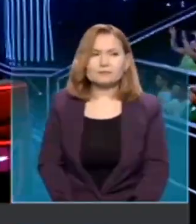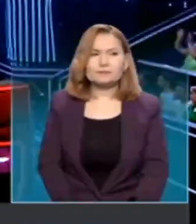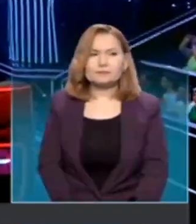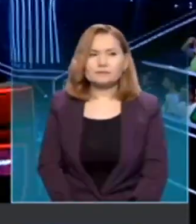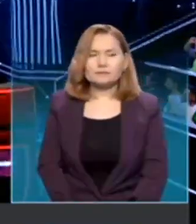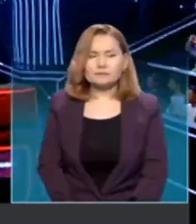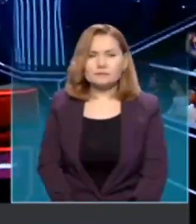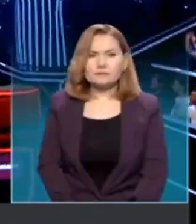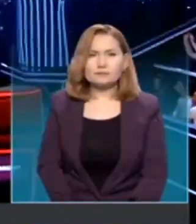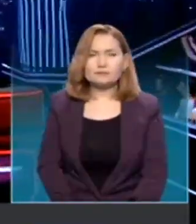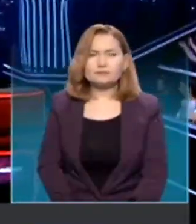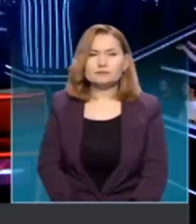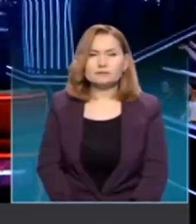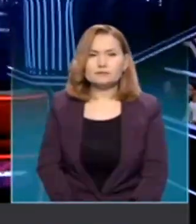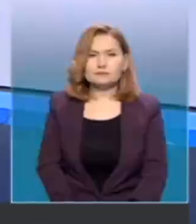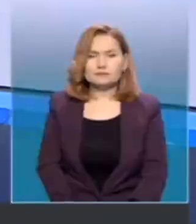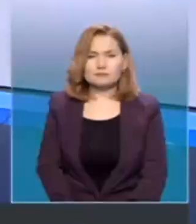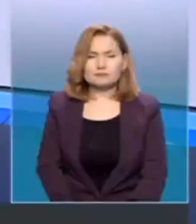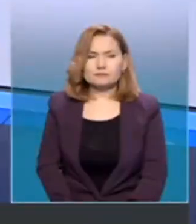арнасы.